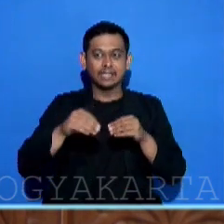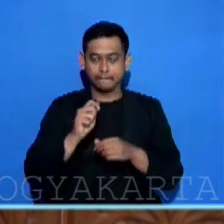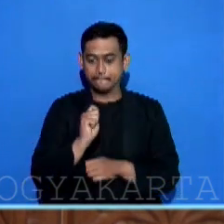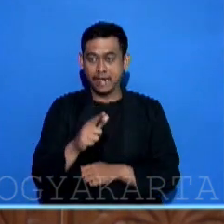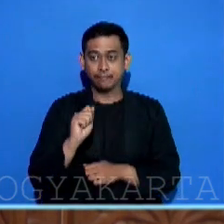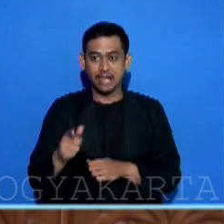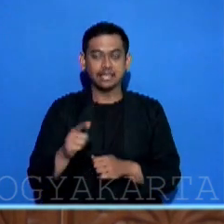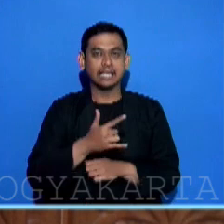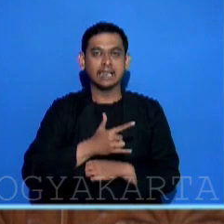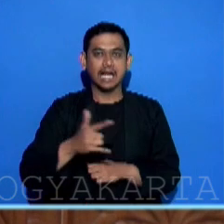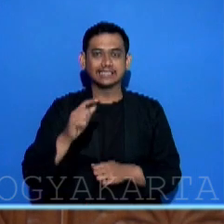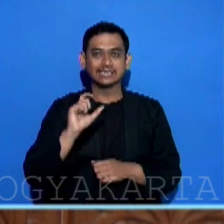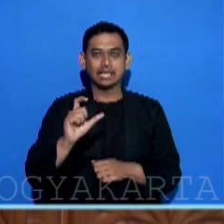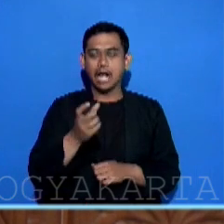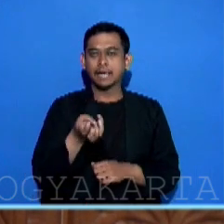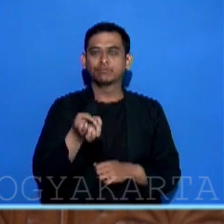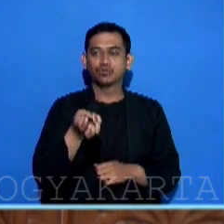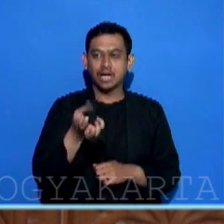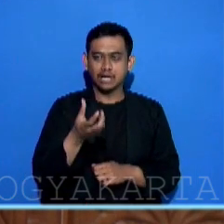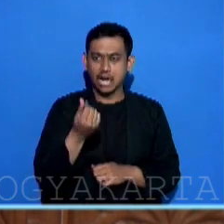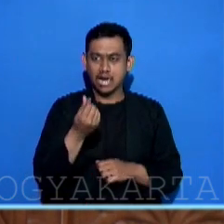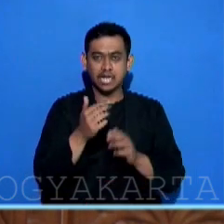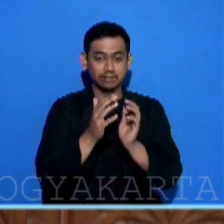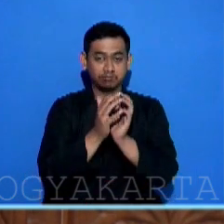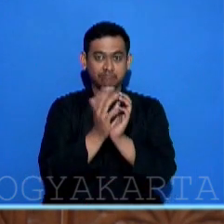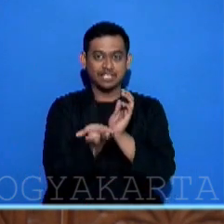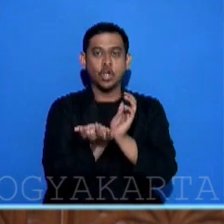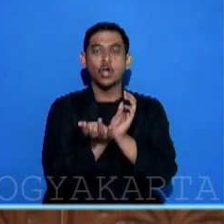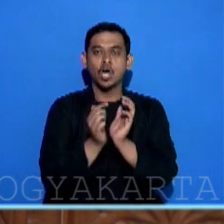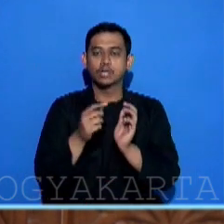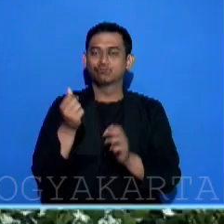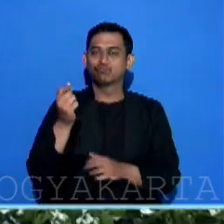pekenanja Inang gampil Regi kembang men ugietang